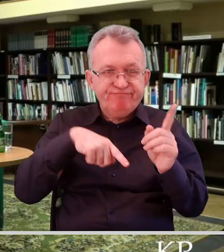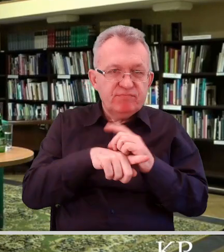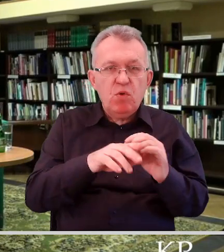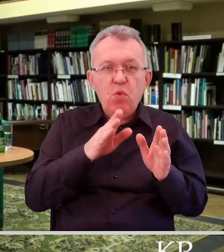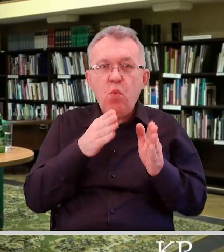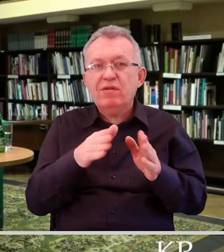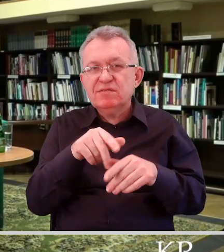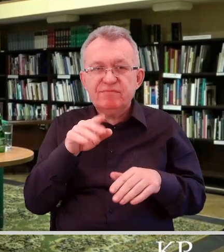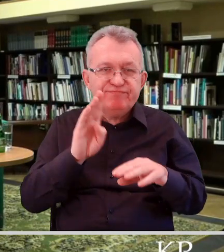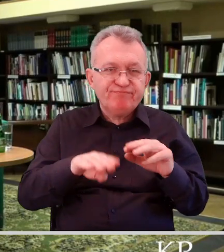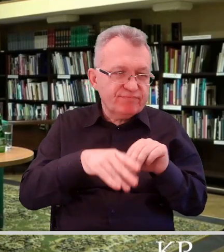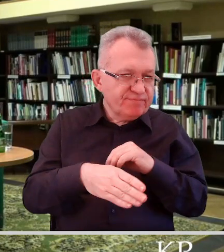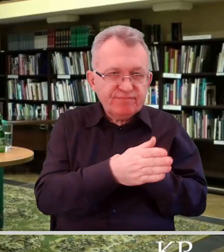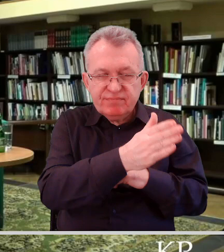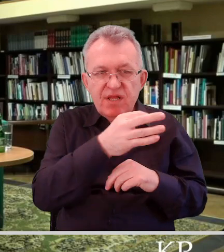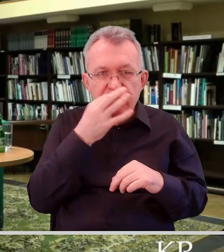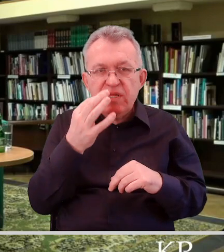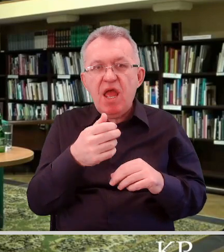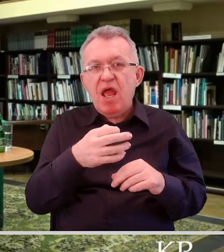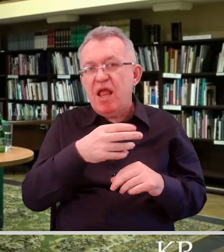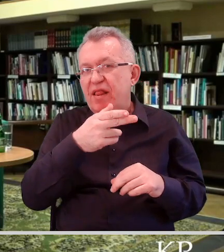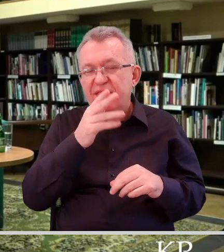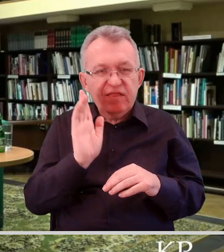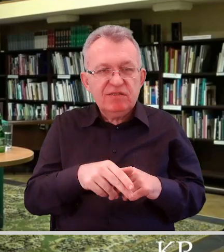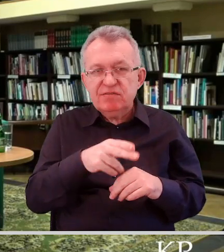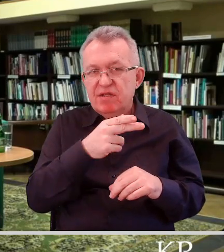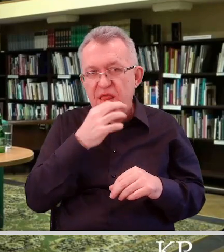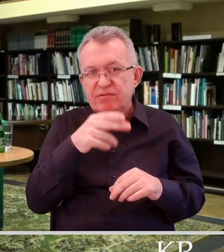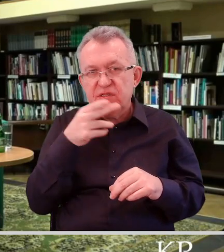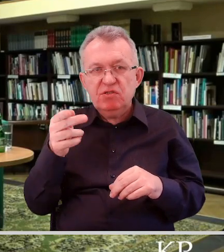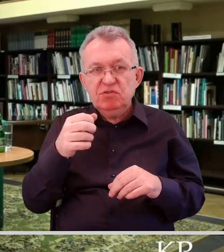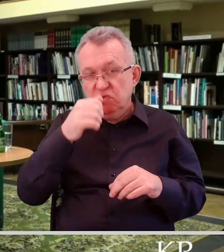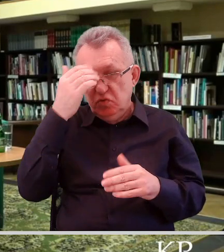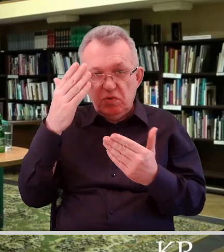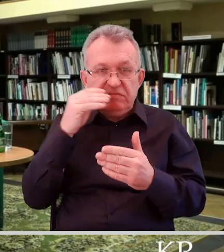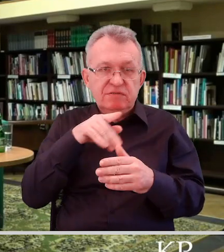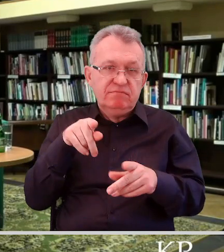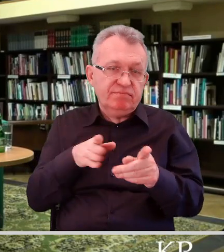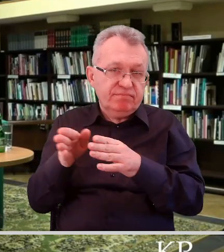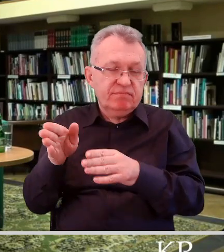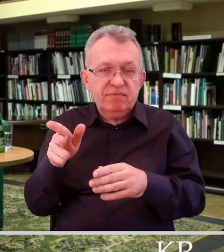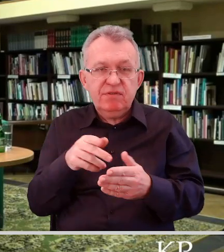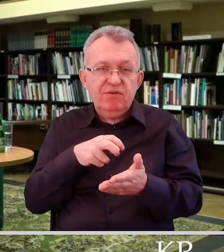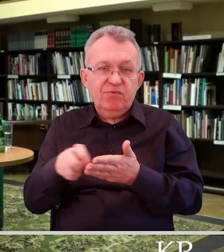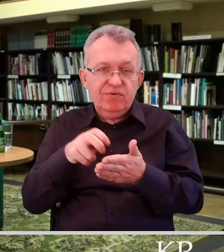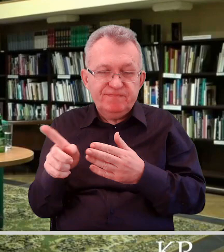boczną ulicę, a nie być w tym, właśnie odbijać się w tej szybie, tak jakby to.